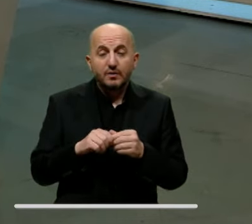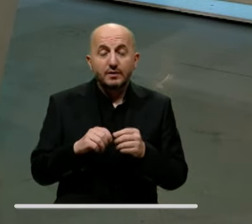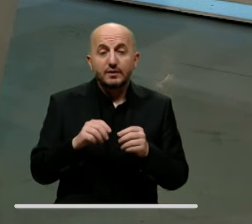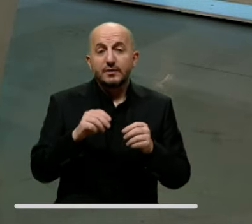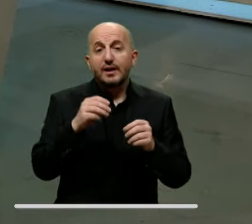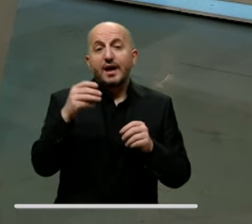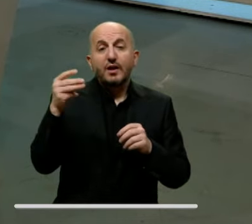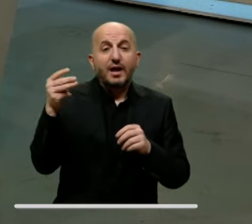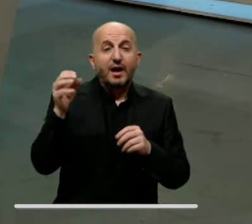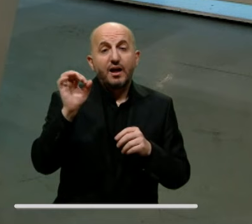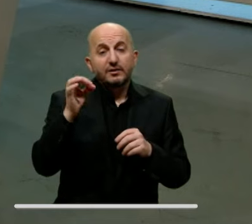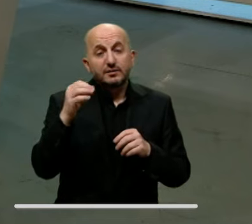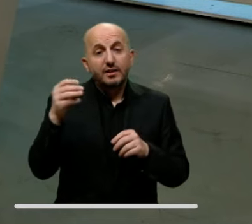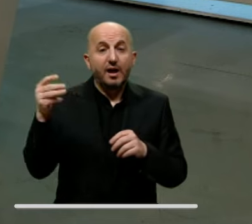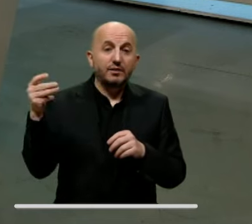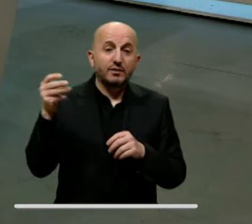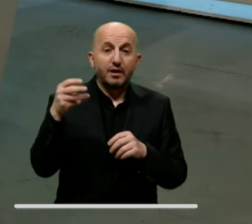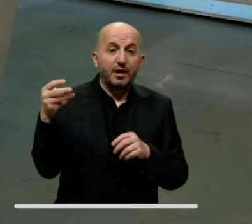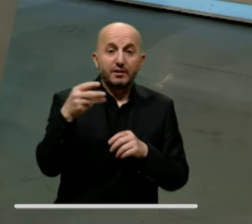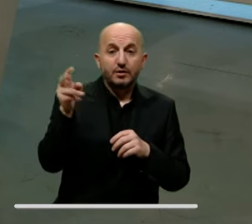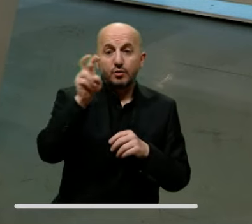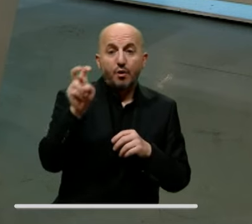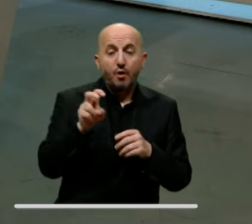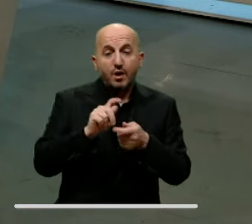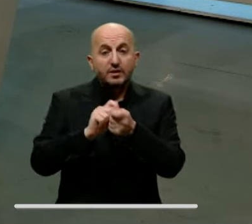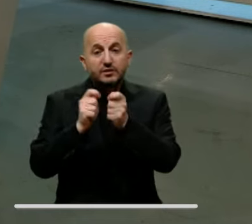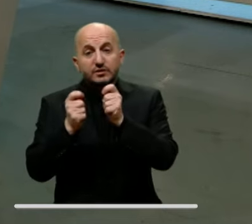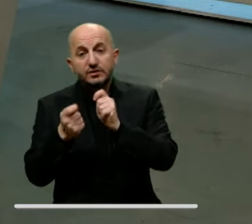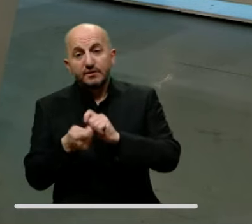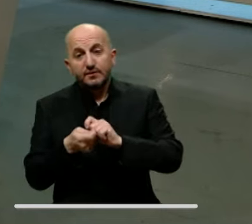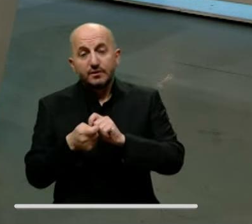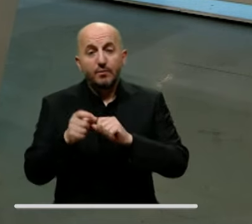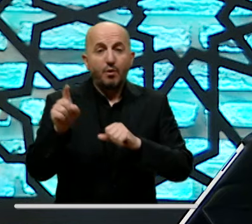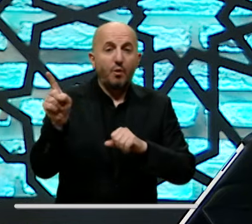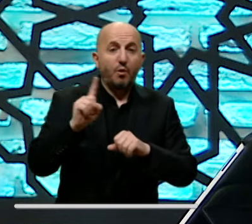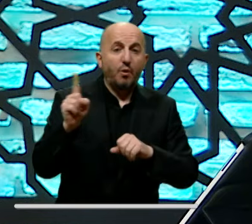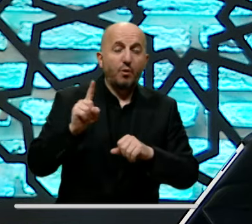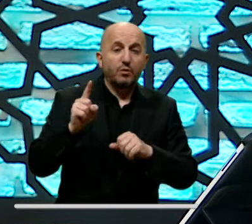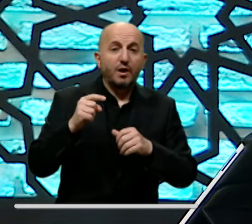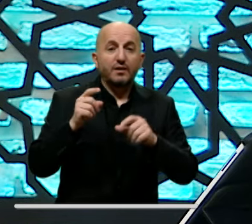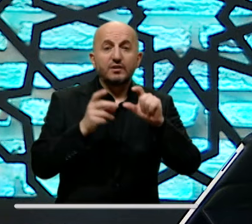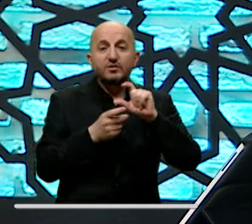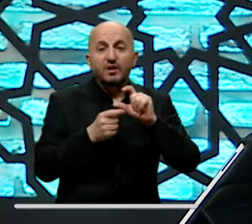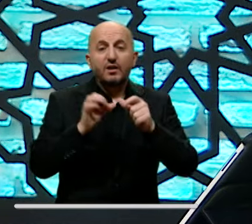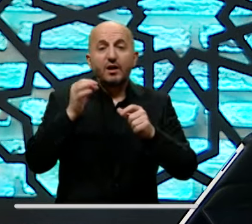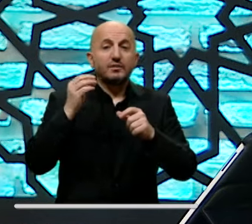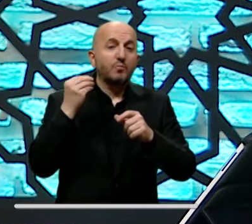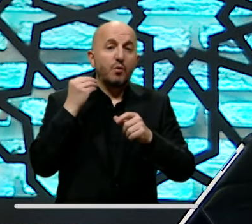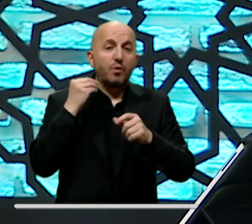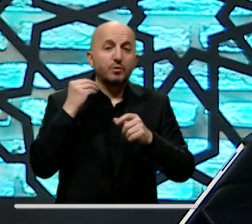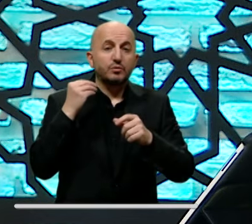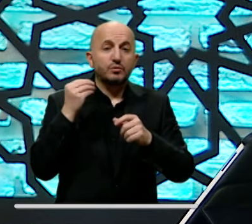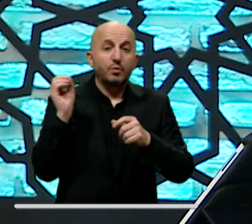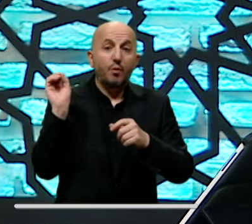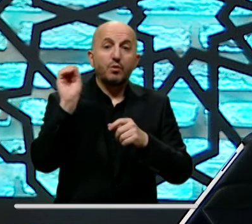da değerinden TL çevirip 10 tane çeyrek altın borcunu Ben te çevirdim